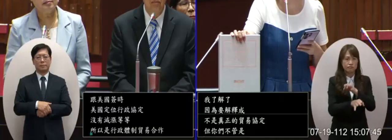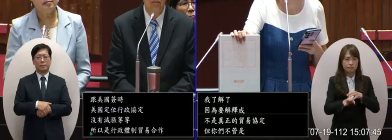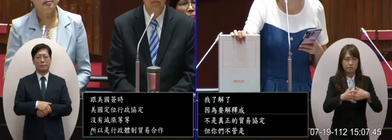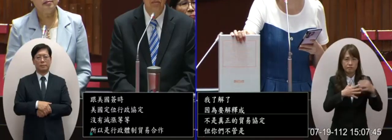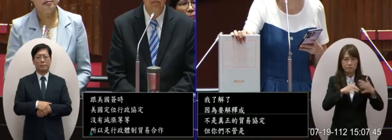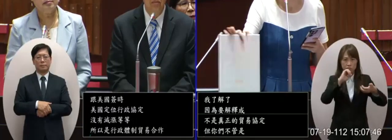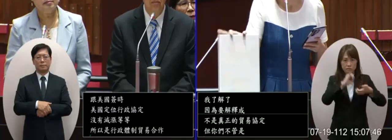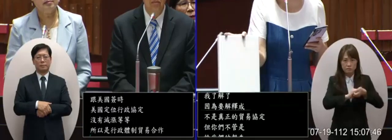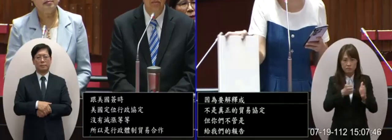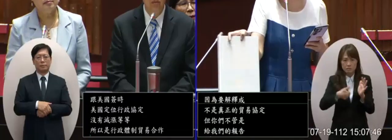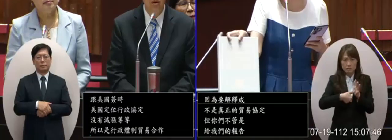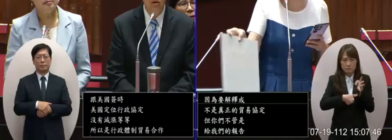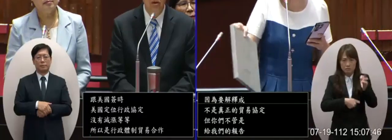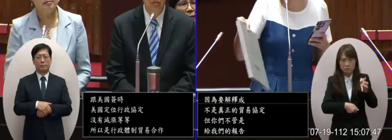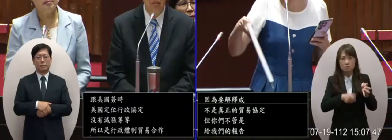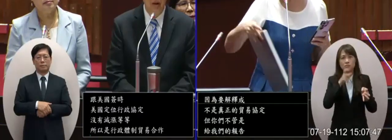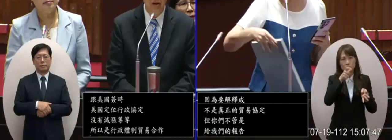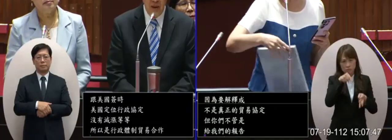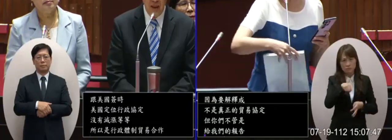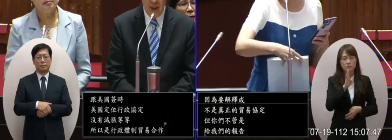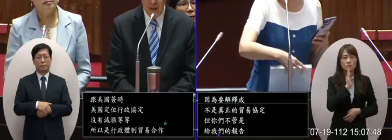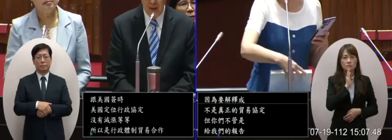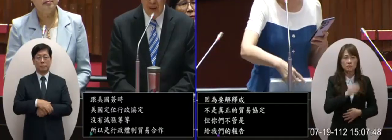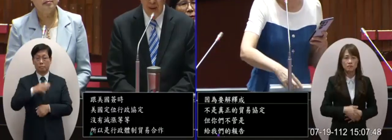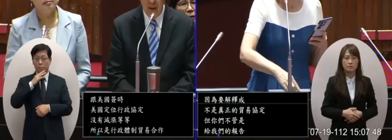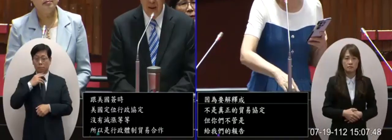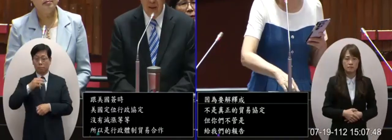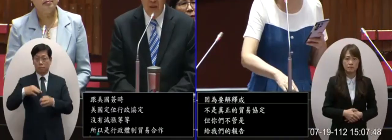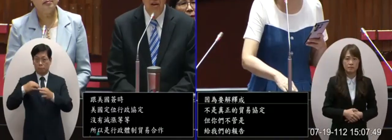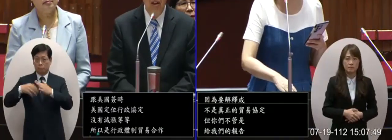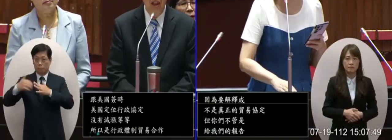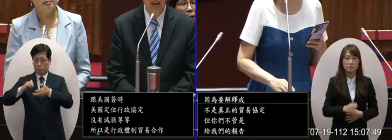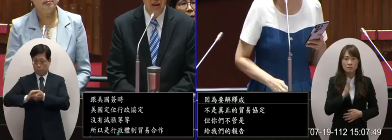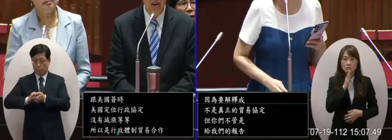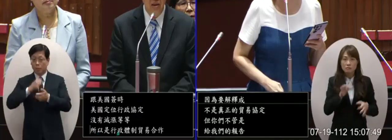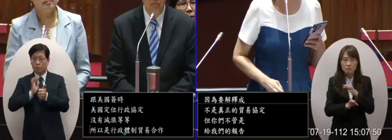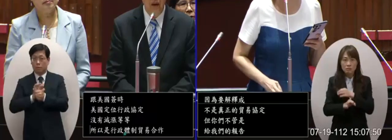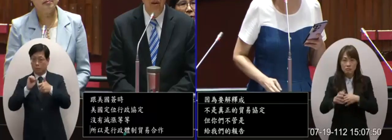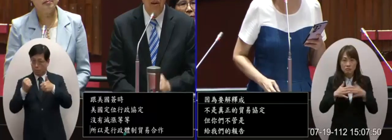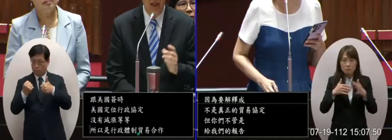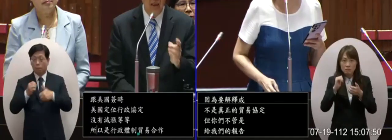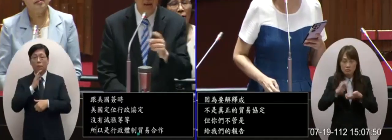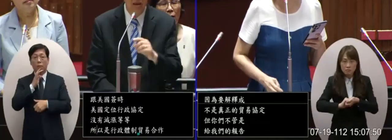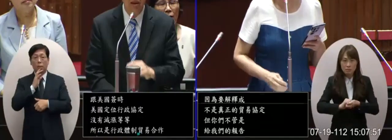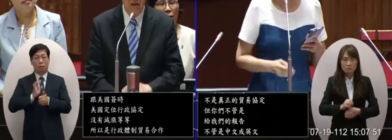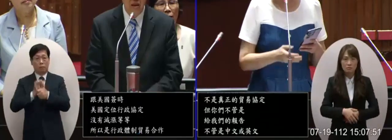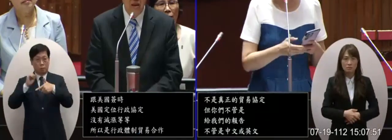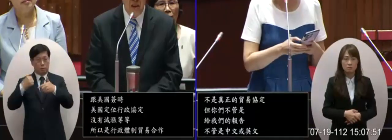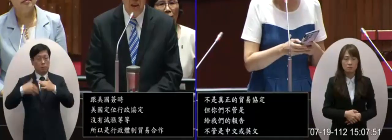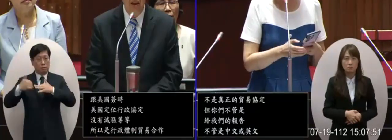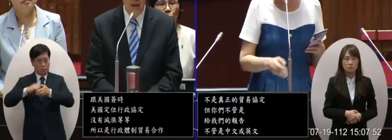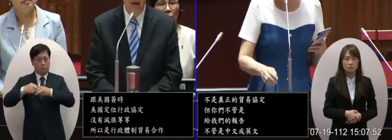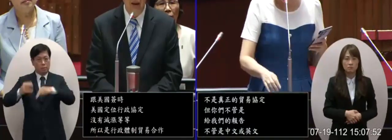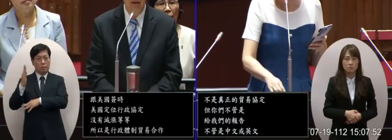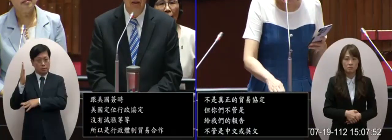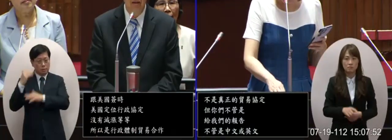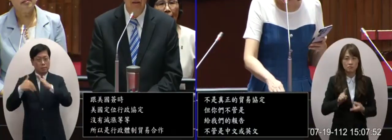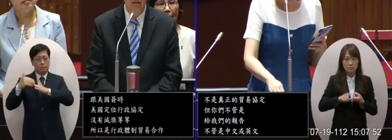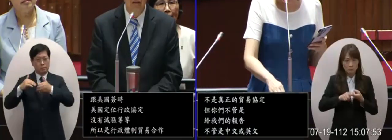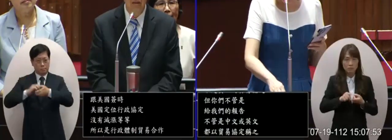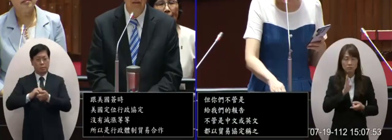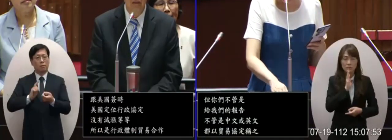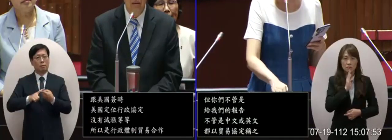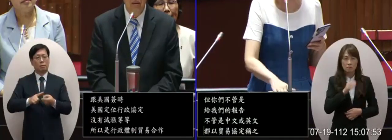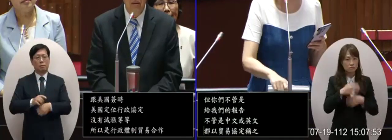之。所以我要讲的是 贸易协定啊， 是 贸易倡议， 贸易倡议的行政协定。 对啊，没有